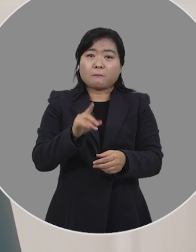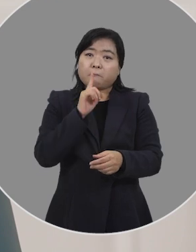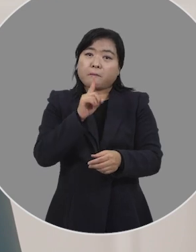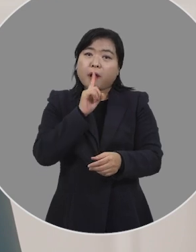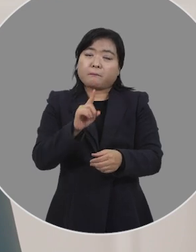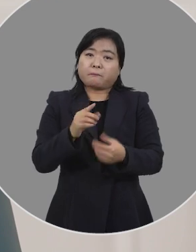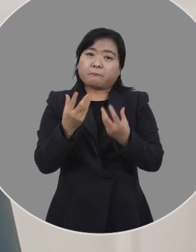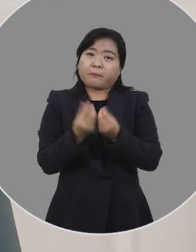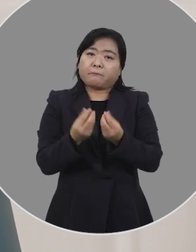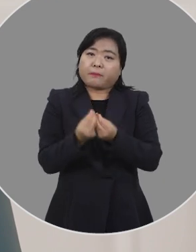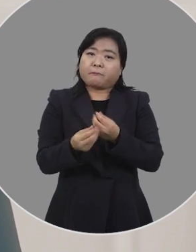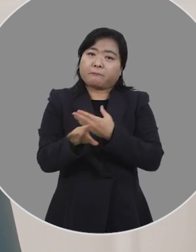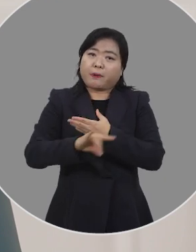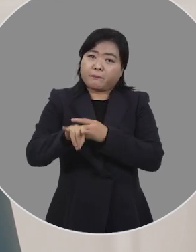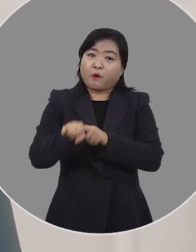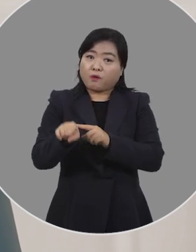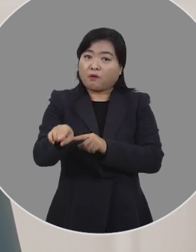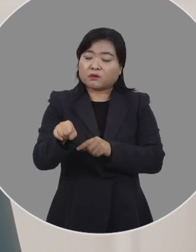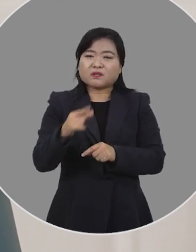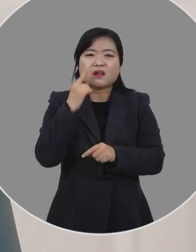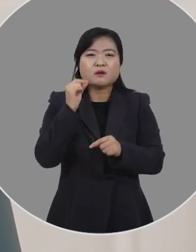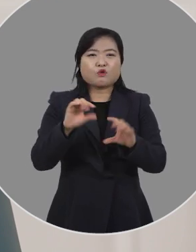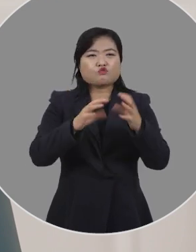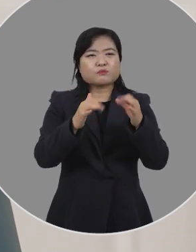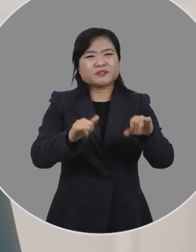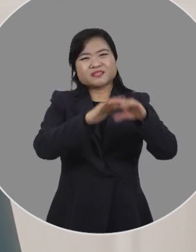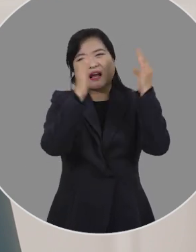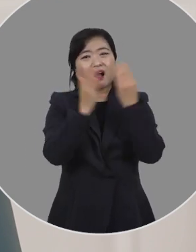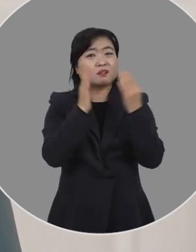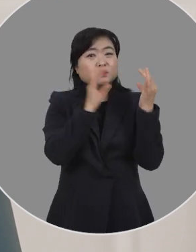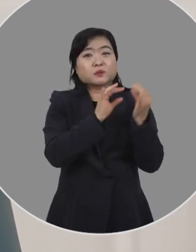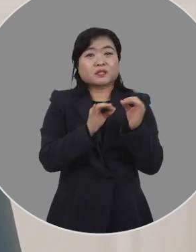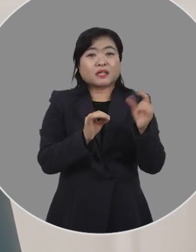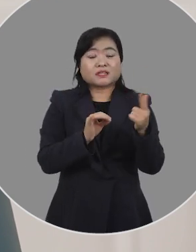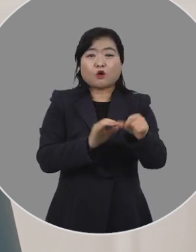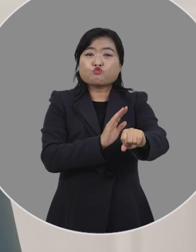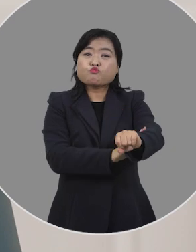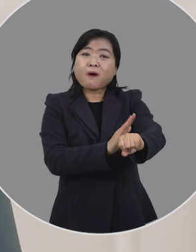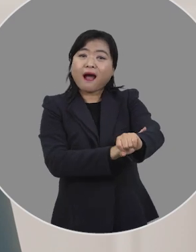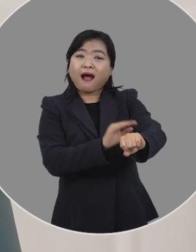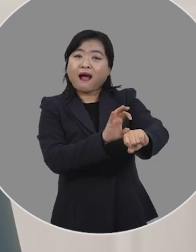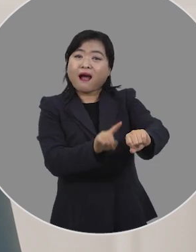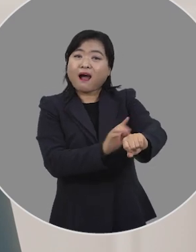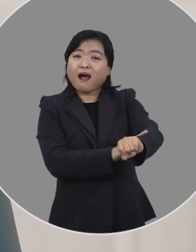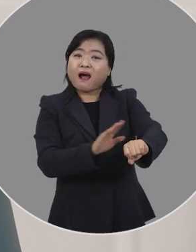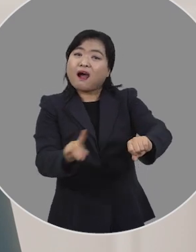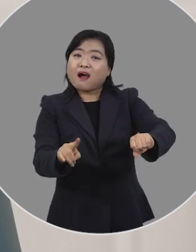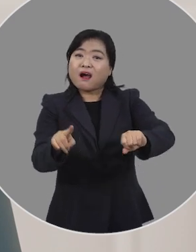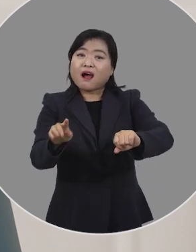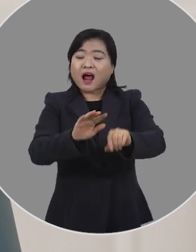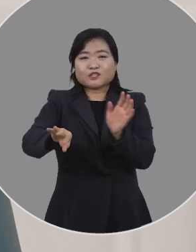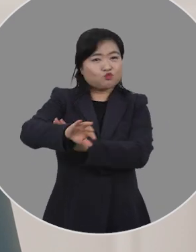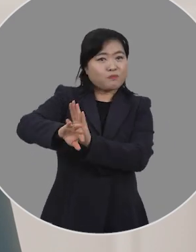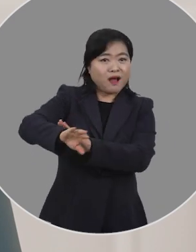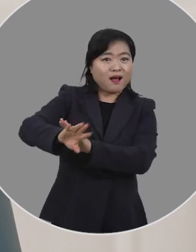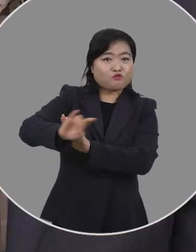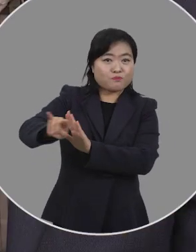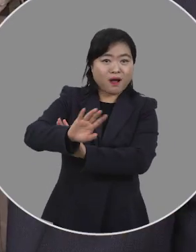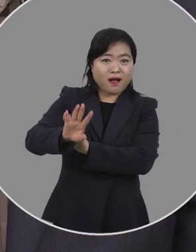하지요. 일본 국민 전체가 그런 건 결코 아니에요. 그 우파 정치인들이 그렇지요.